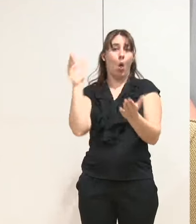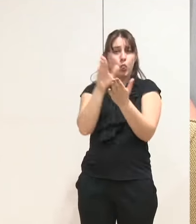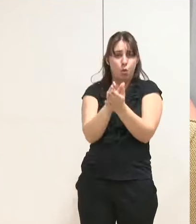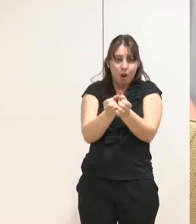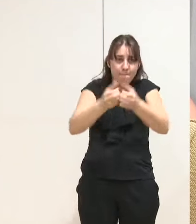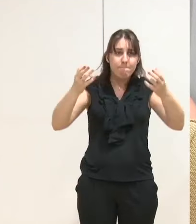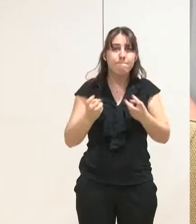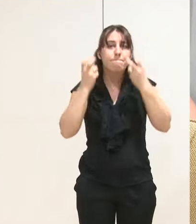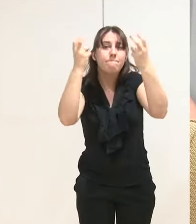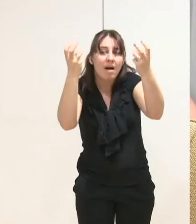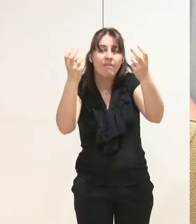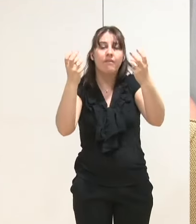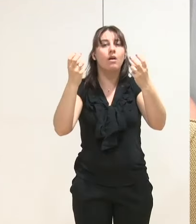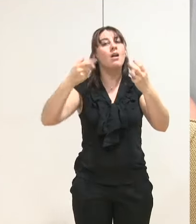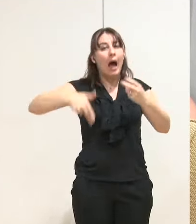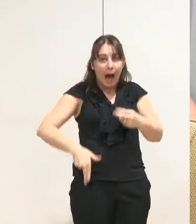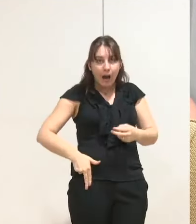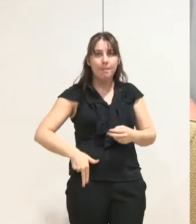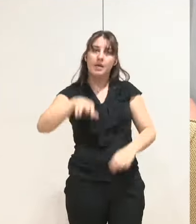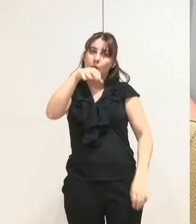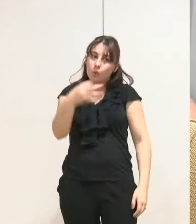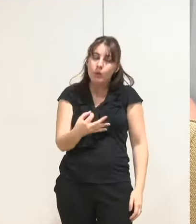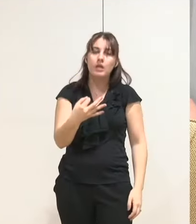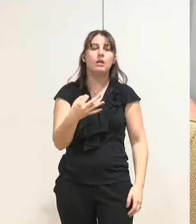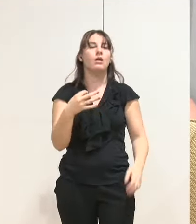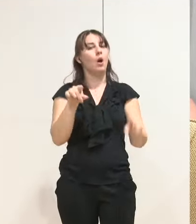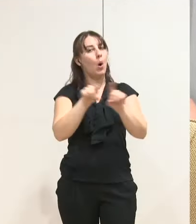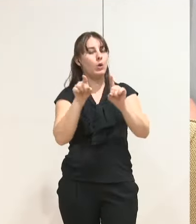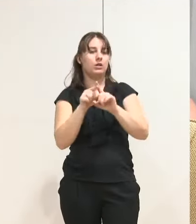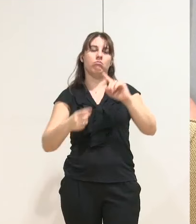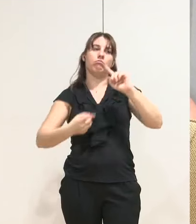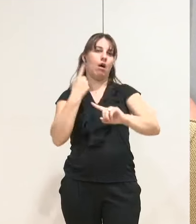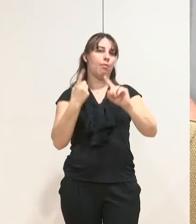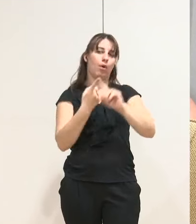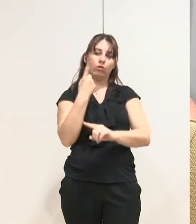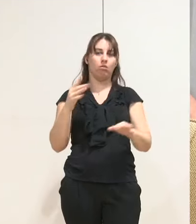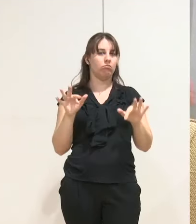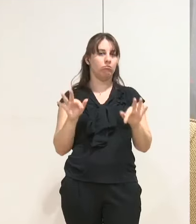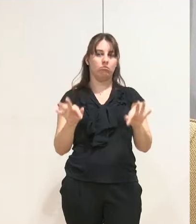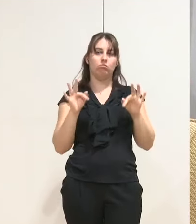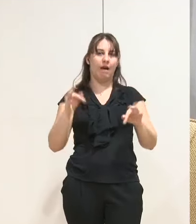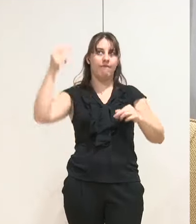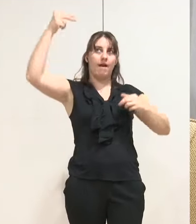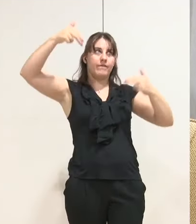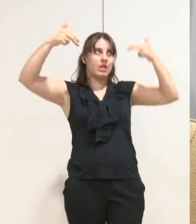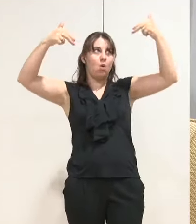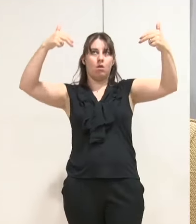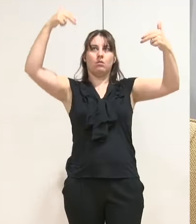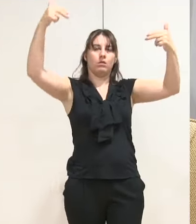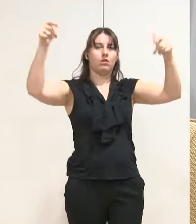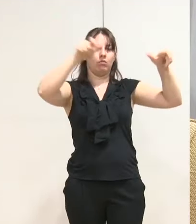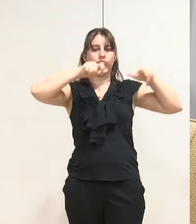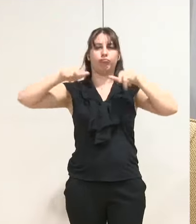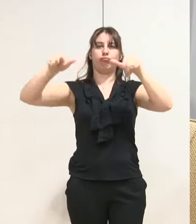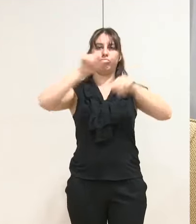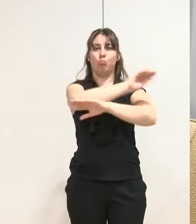mandat armé les policiers municipaux et enfin et surtout la la question de la la vidéo protection